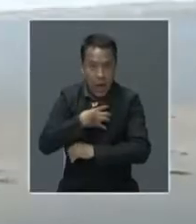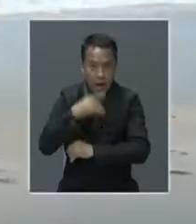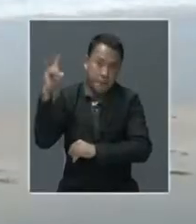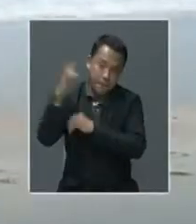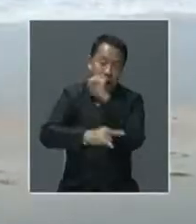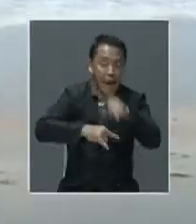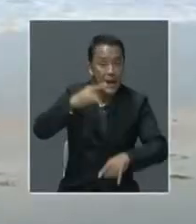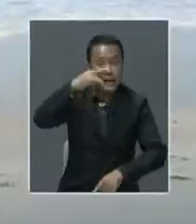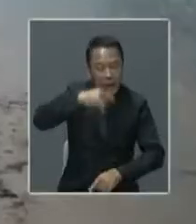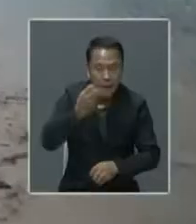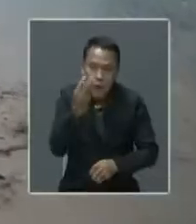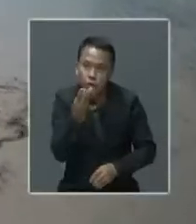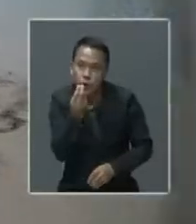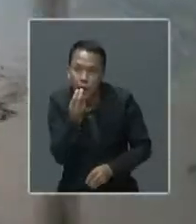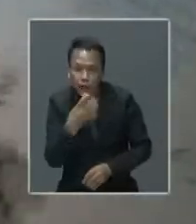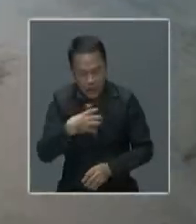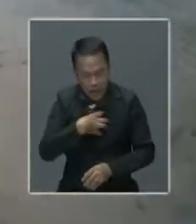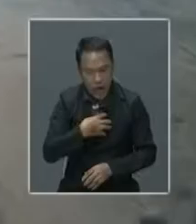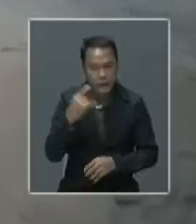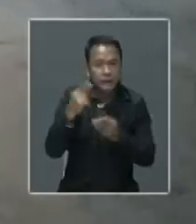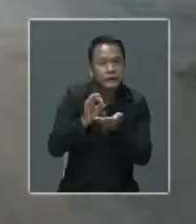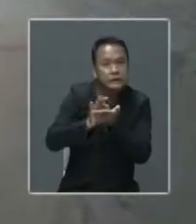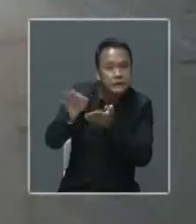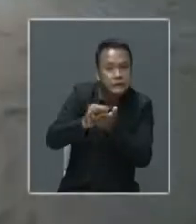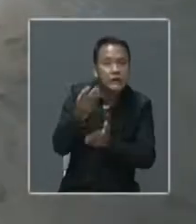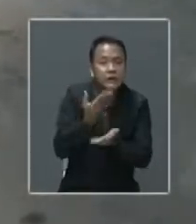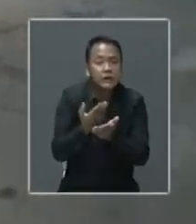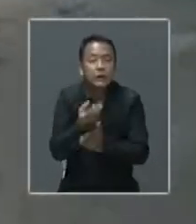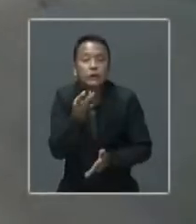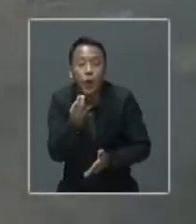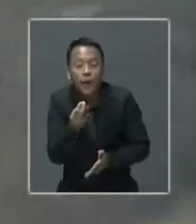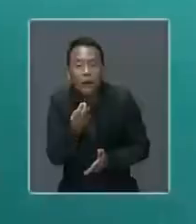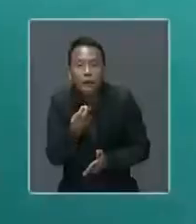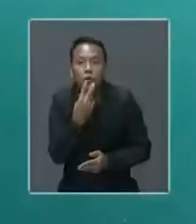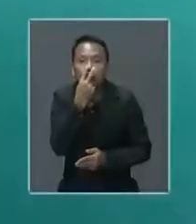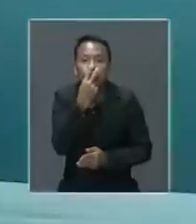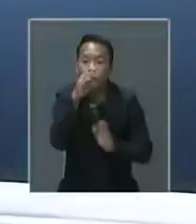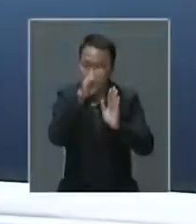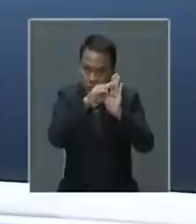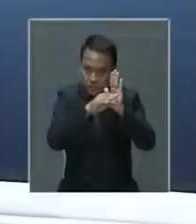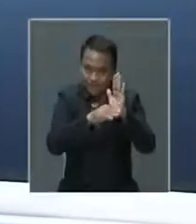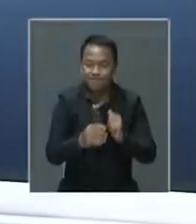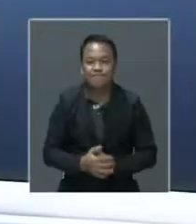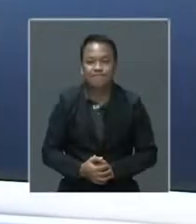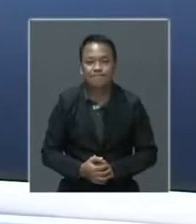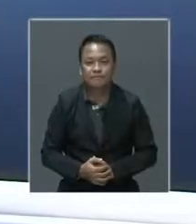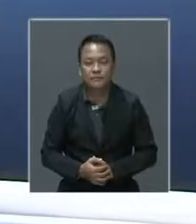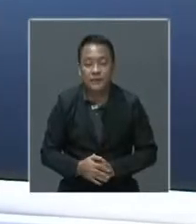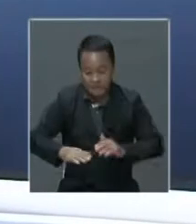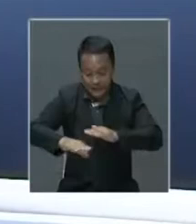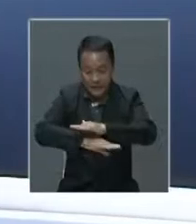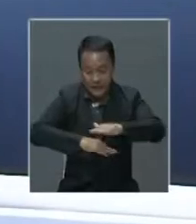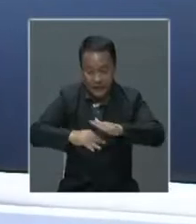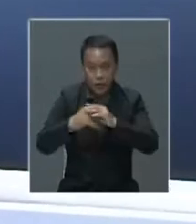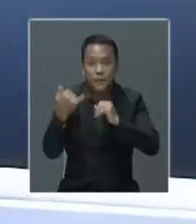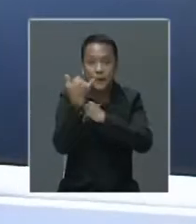ยมันมากน้อยแค่ไหนความต้องการซื้อคนมีกำลังซื้อขนาดไหนกันแน่เดี๋ยวมาดูรายละเอียดกันนะคะซึ่งเบื้องต้นเนี่ยนะคะไปดู